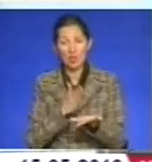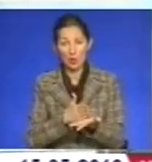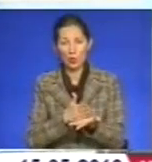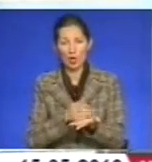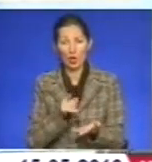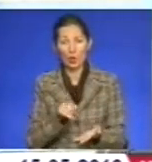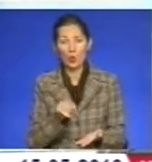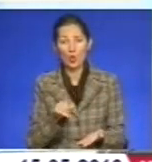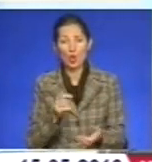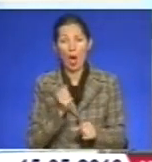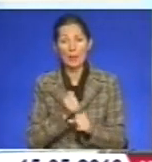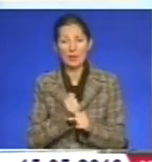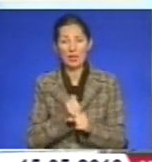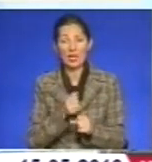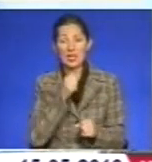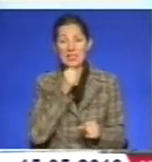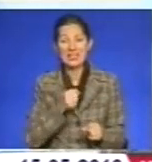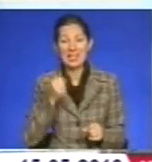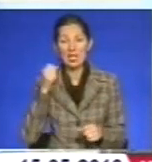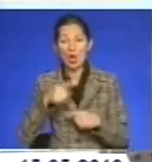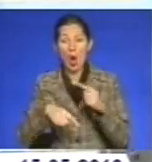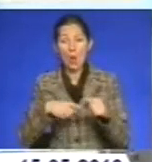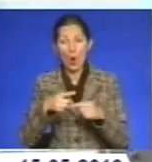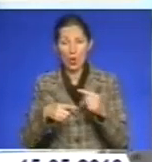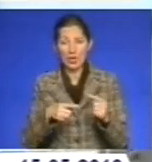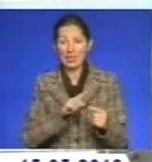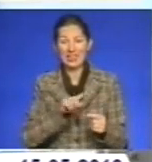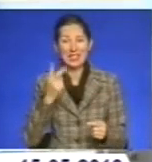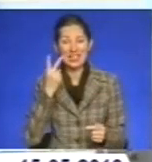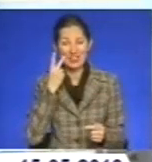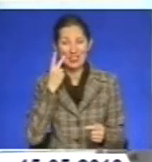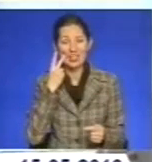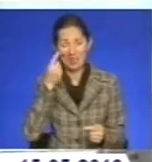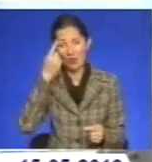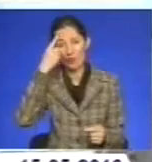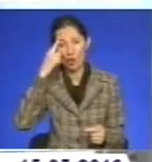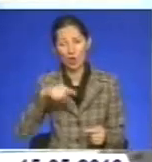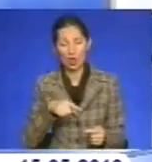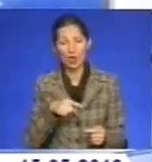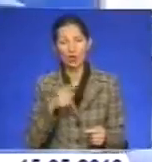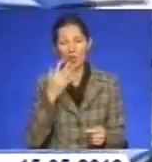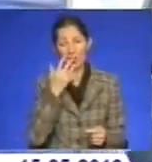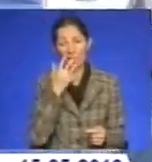що працівники старшого покоління не завжди володіють іноземними мовами.